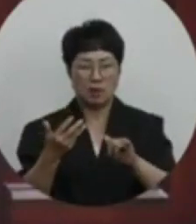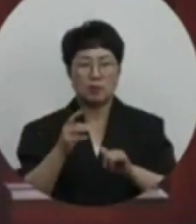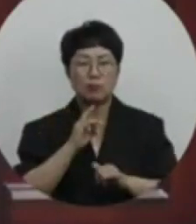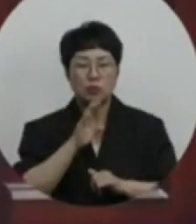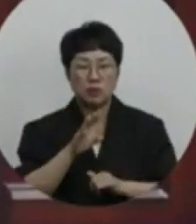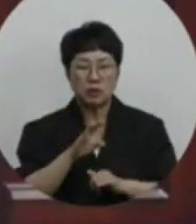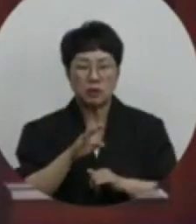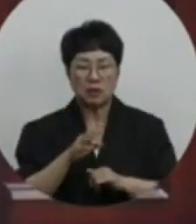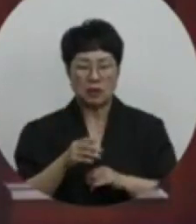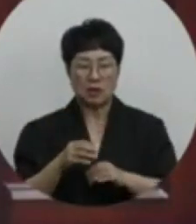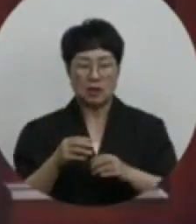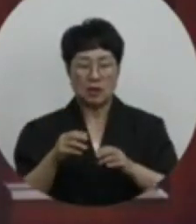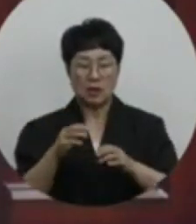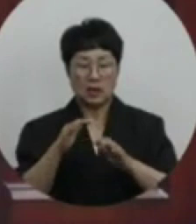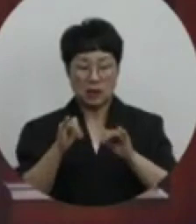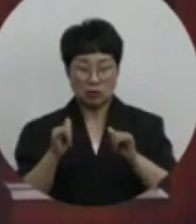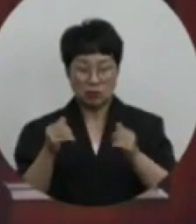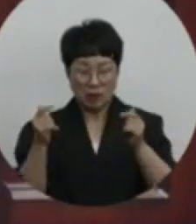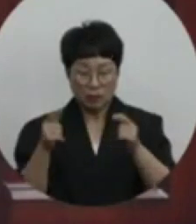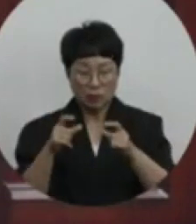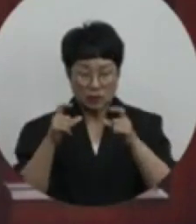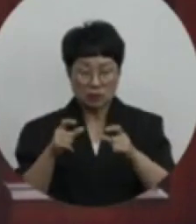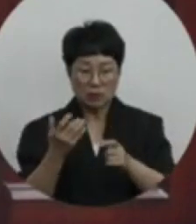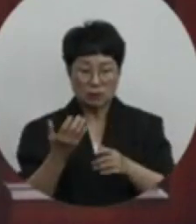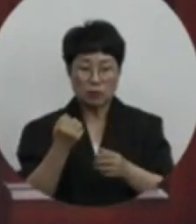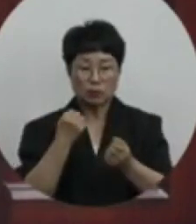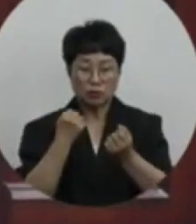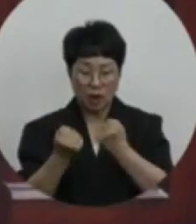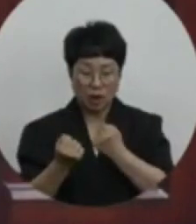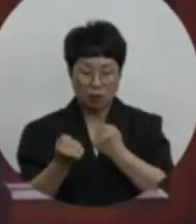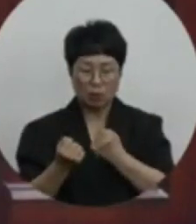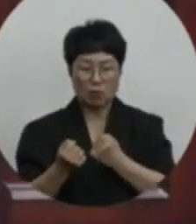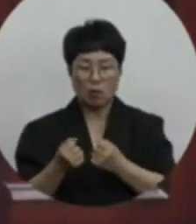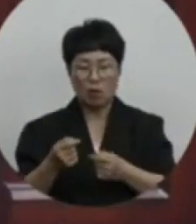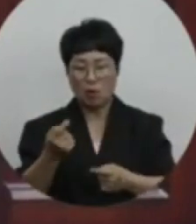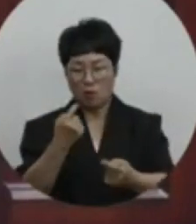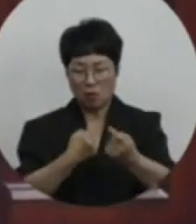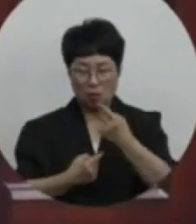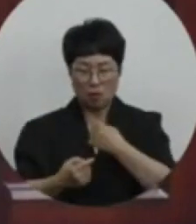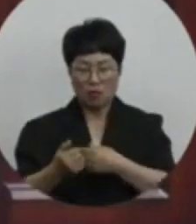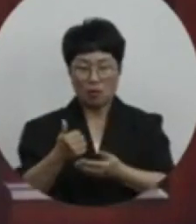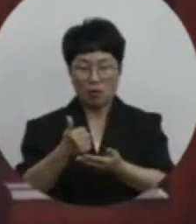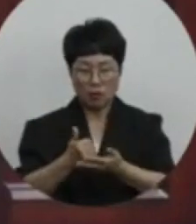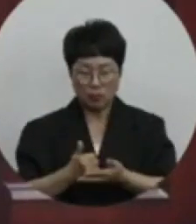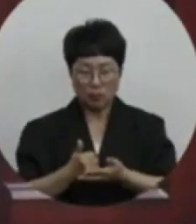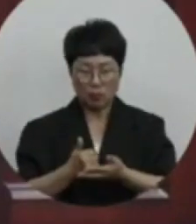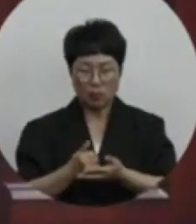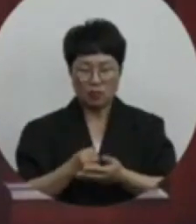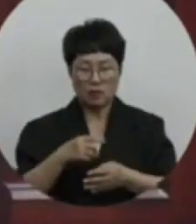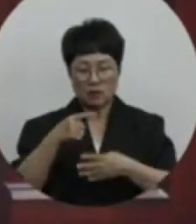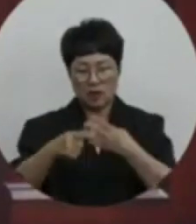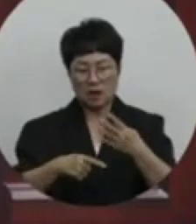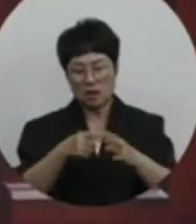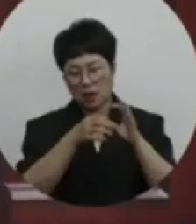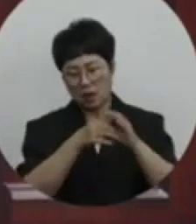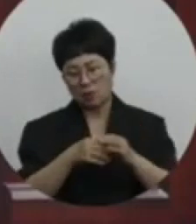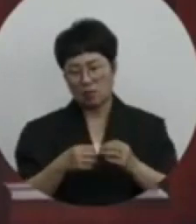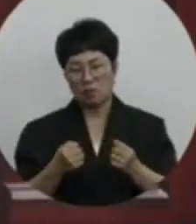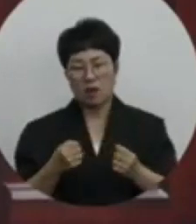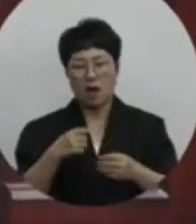인구 감소 지역으로 지정되어 있지만 체류 인구의 유입으로 사계절 에너지가 넘치고 있는